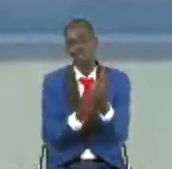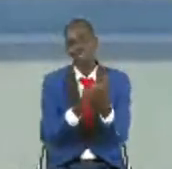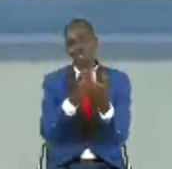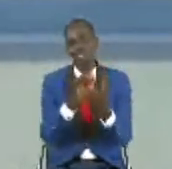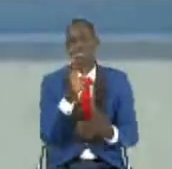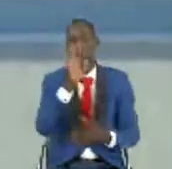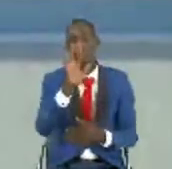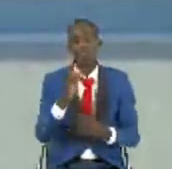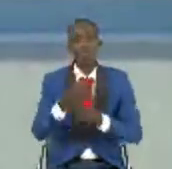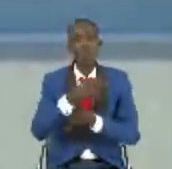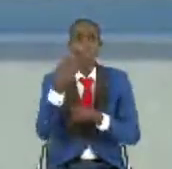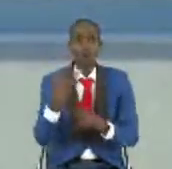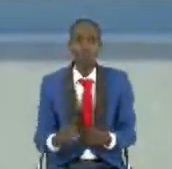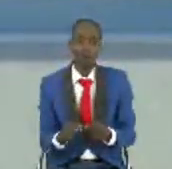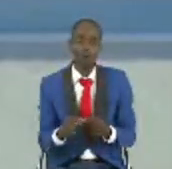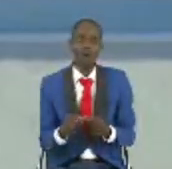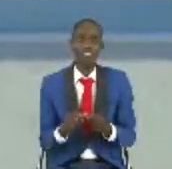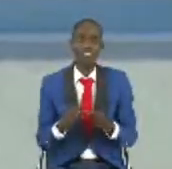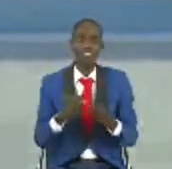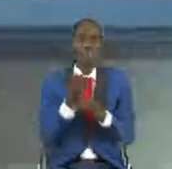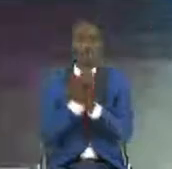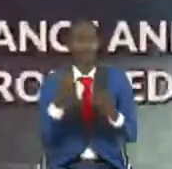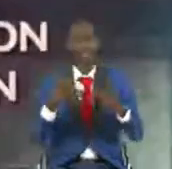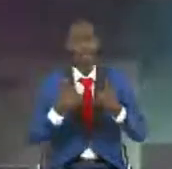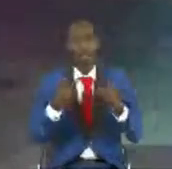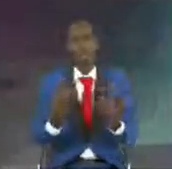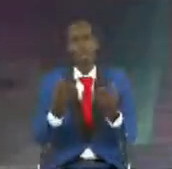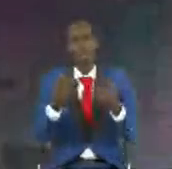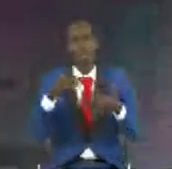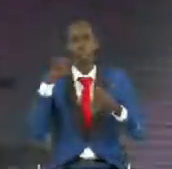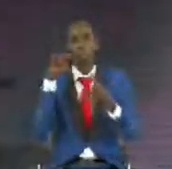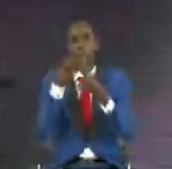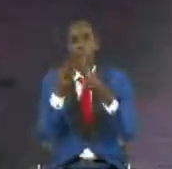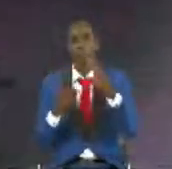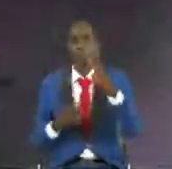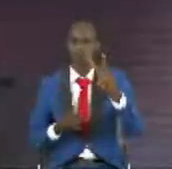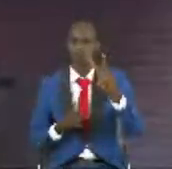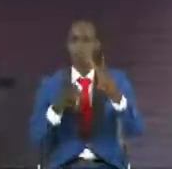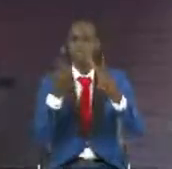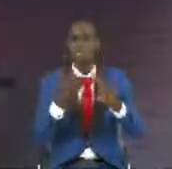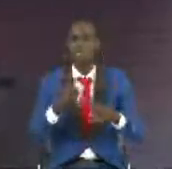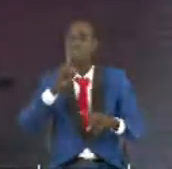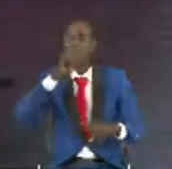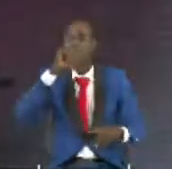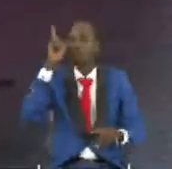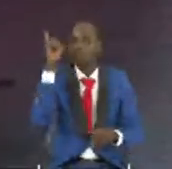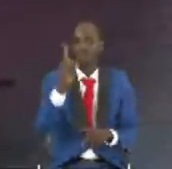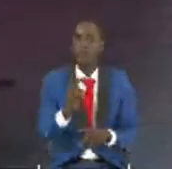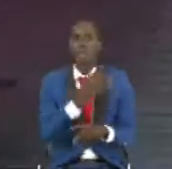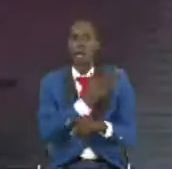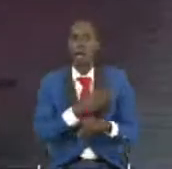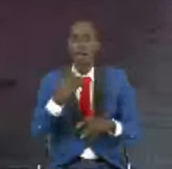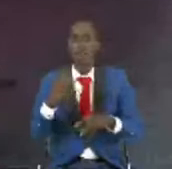Deuxième point, l'assurance est le fondement de notre rédemption promise.